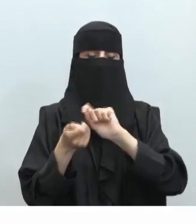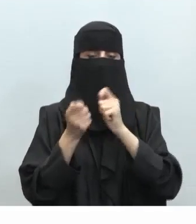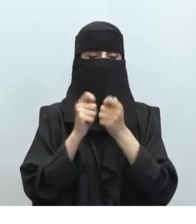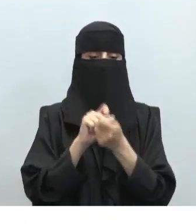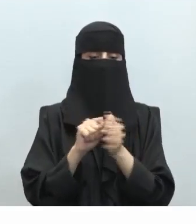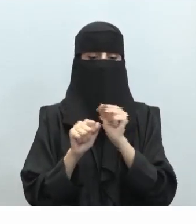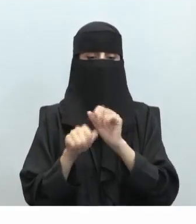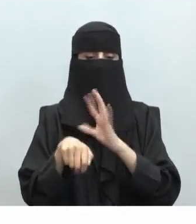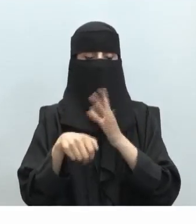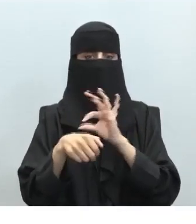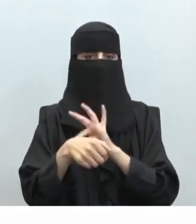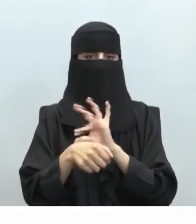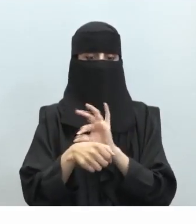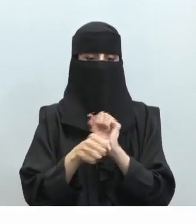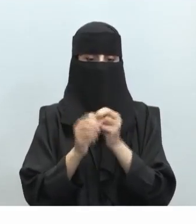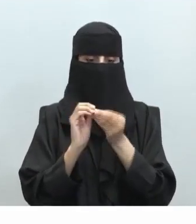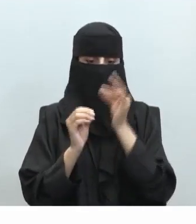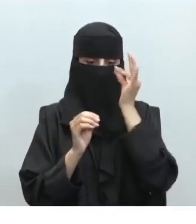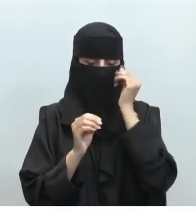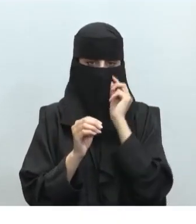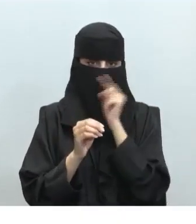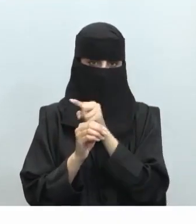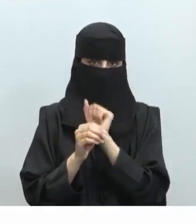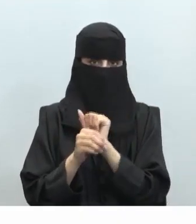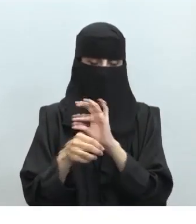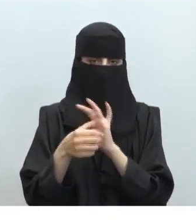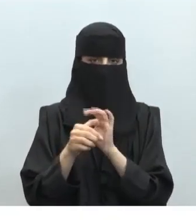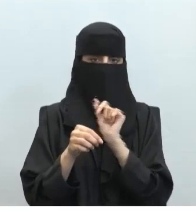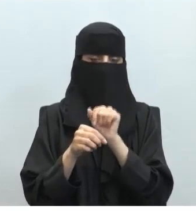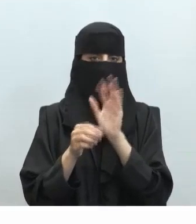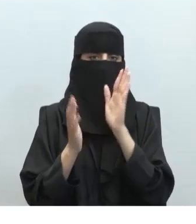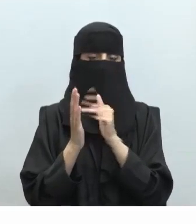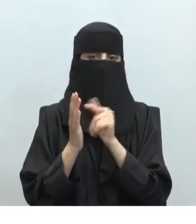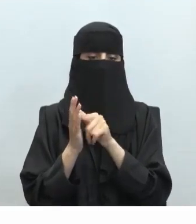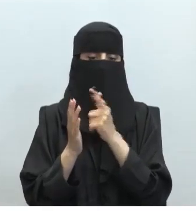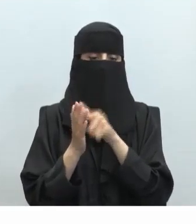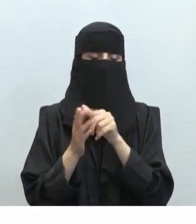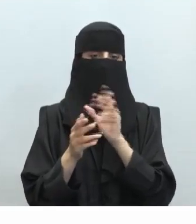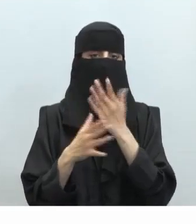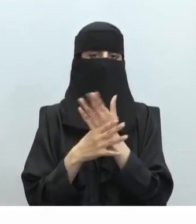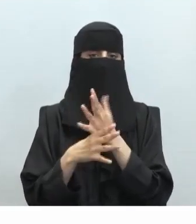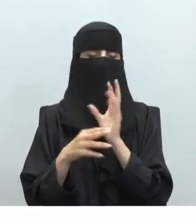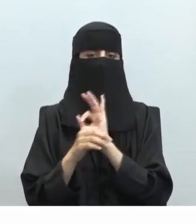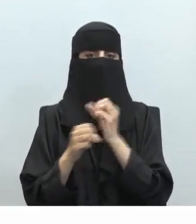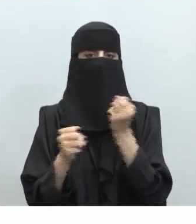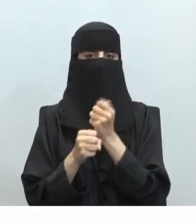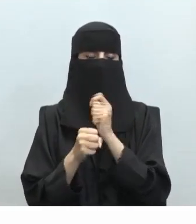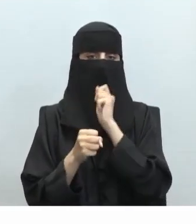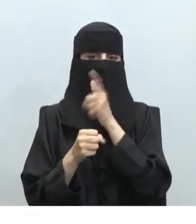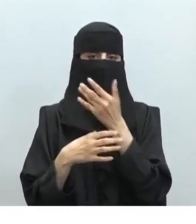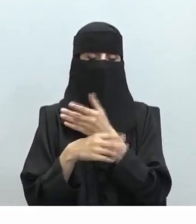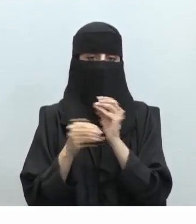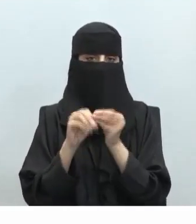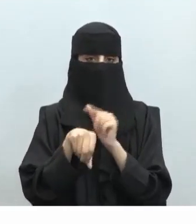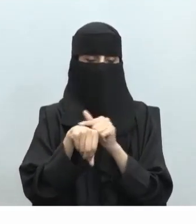اسميناها باجسام بار هذا هذا اللون الاسود يعبر عن اجسام بار هذا الكروموسوم غير نشط فظهور اللون البني